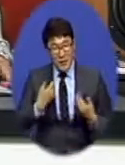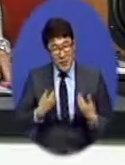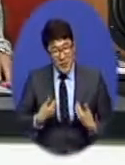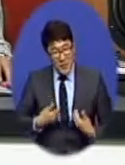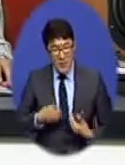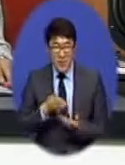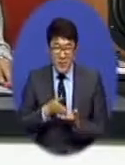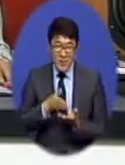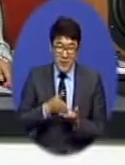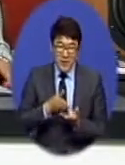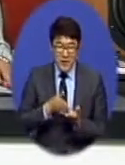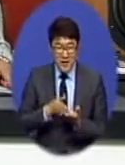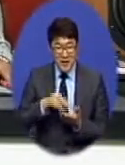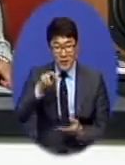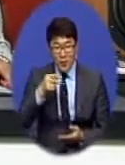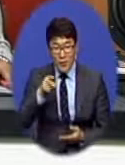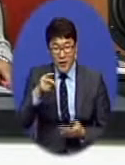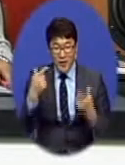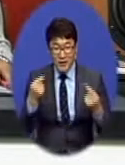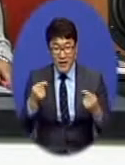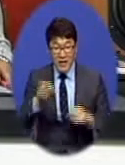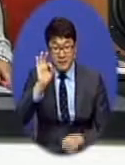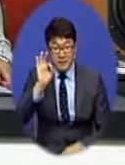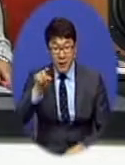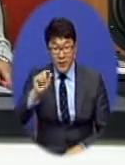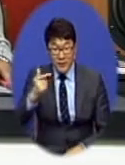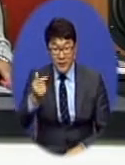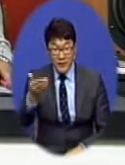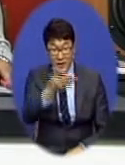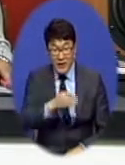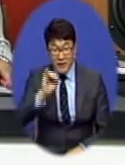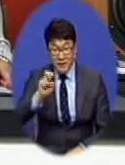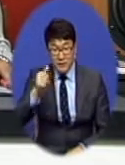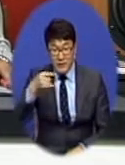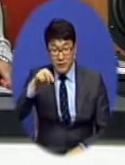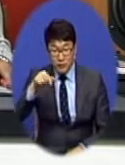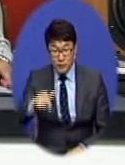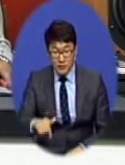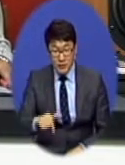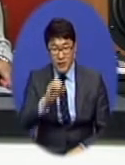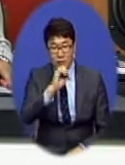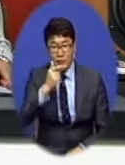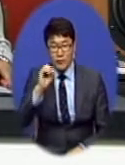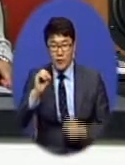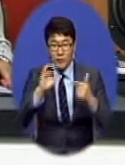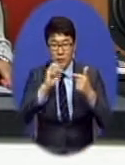소녀 말씀해 같아요, 주시는지. 또. 오늘 나오신 예. 분들이. 10번 참가자입니다. 네. 임희숙님이고요.